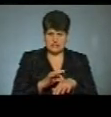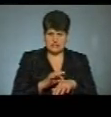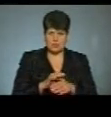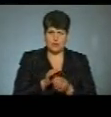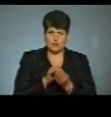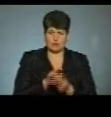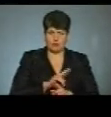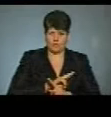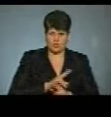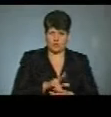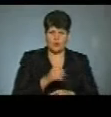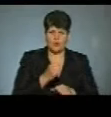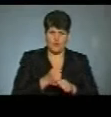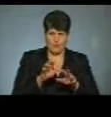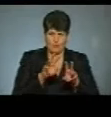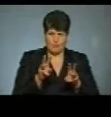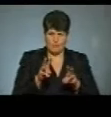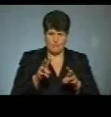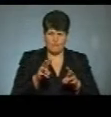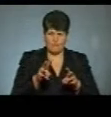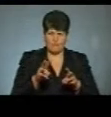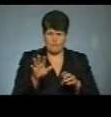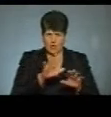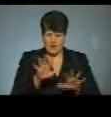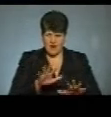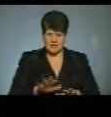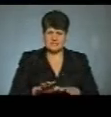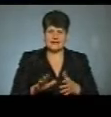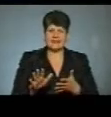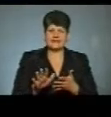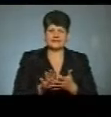покійника обробляється дезінфікуючим розчином.